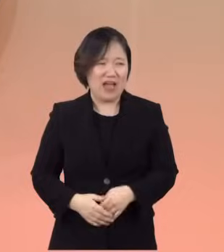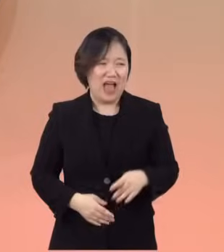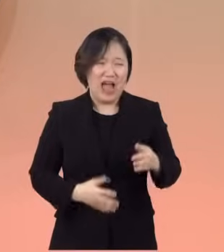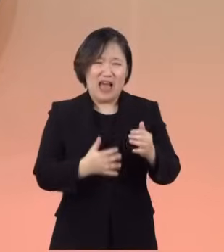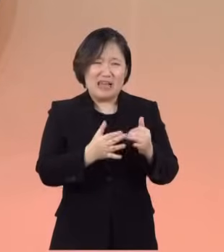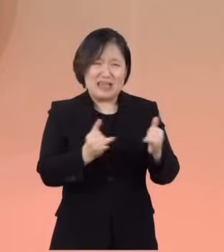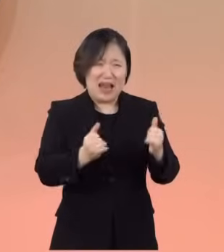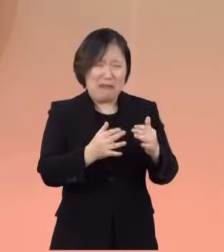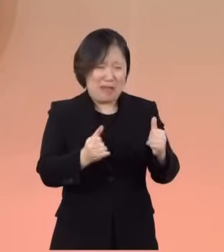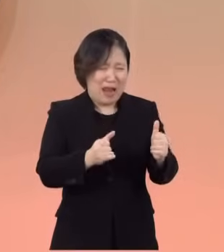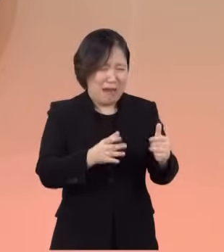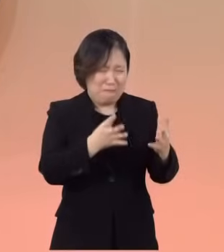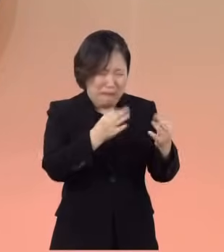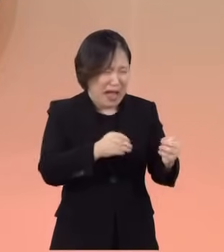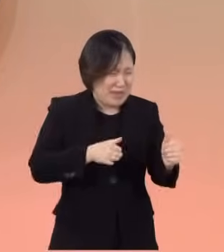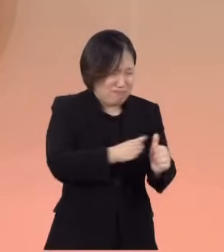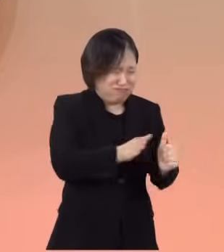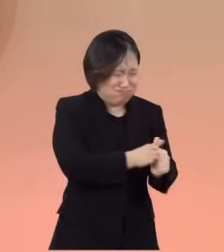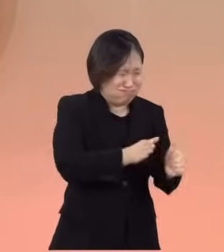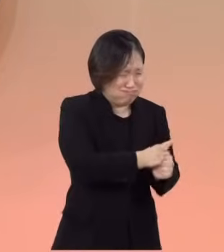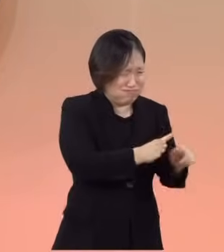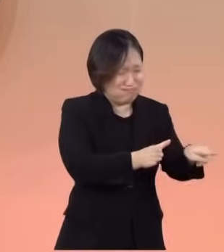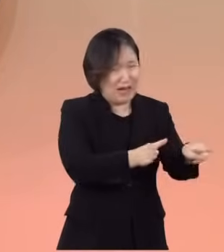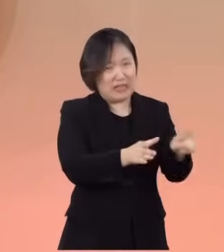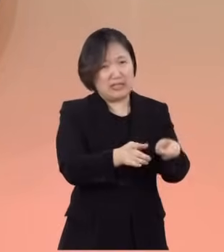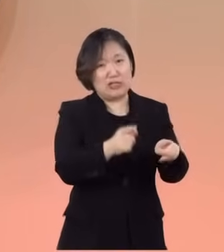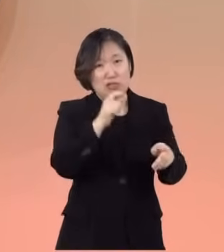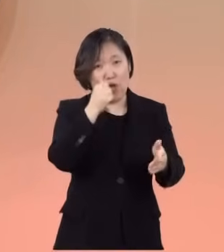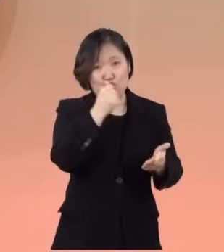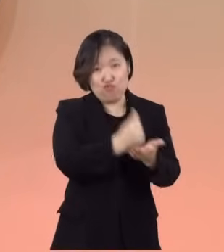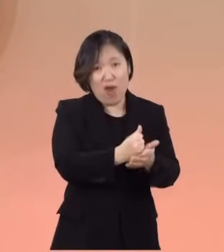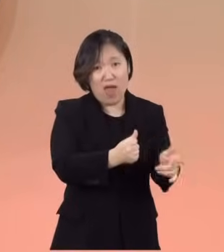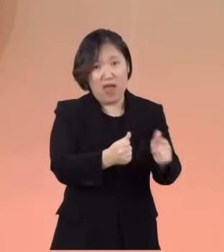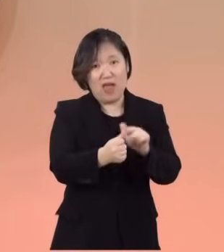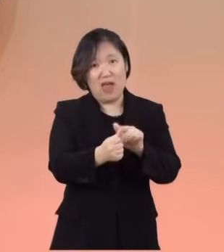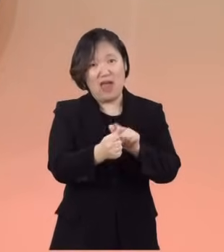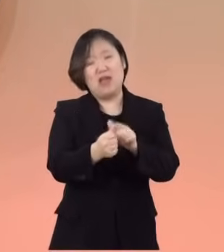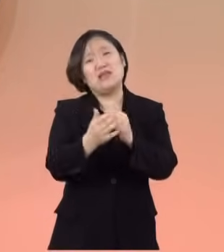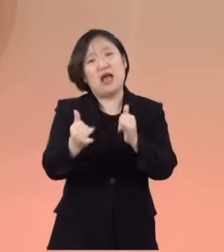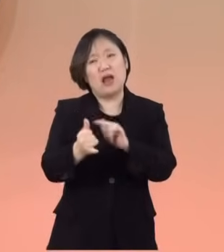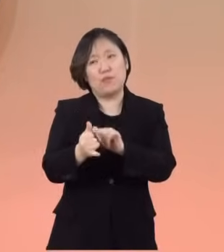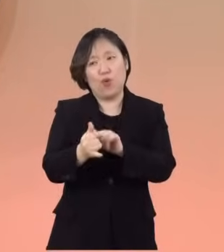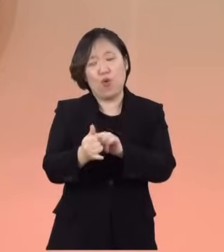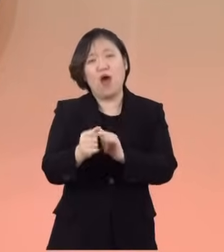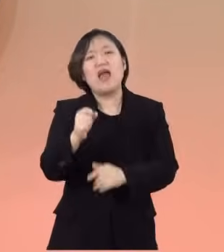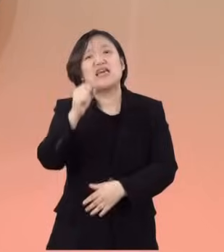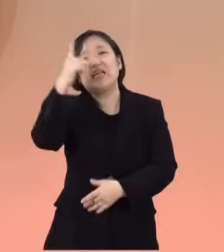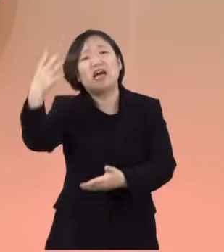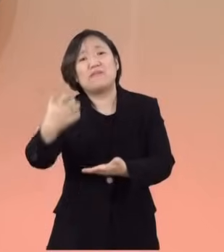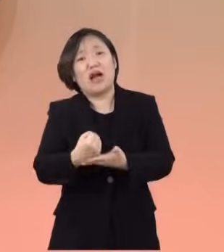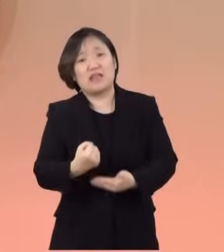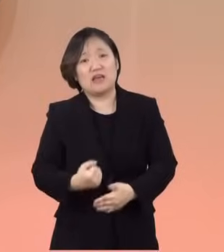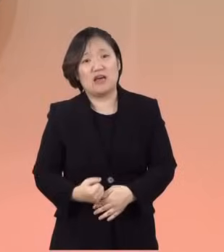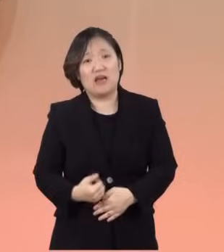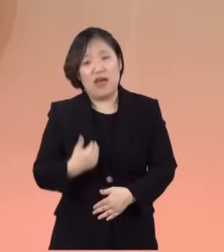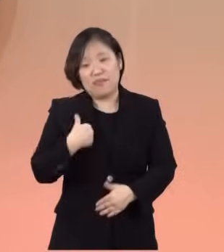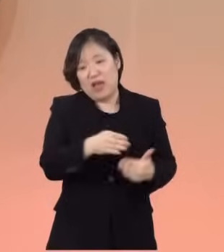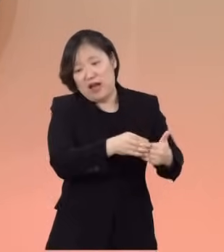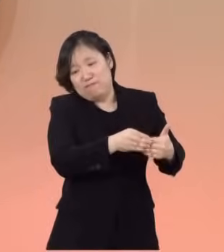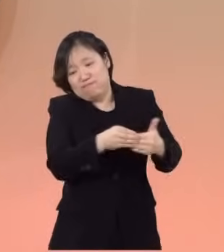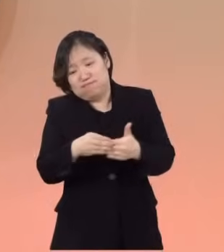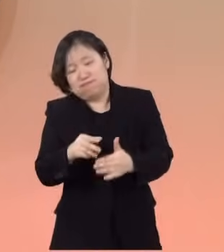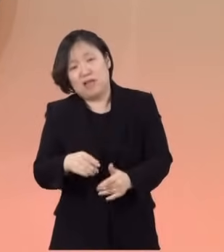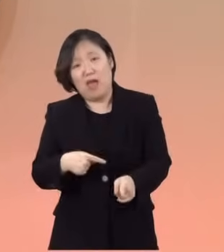살한 앙굴리말라 같은 그런 살인마도 깨달음을 얻어서이